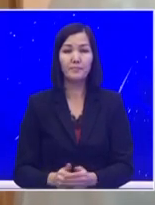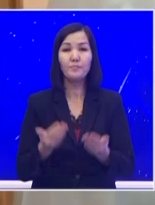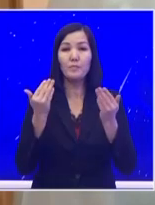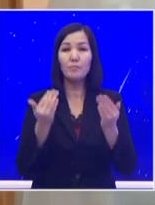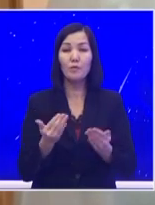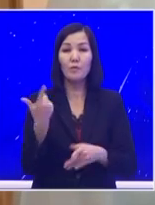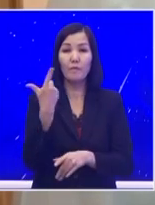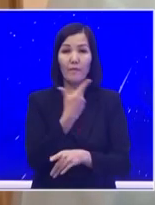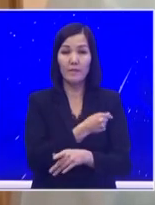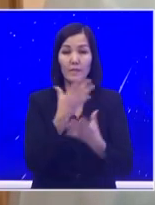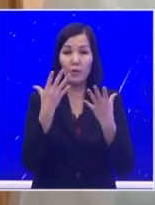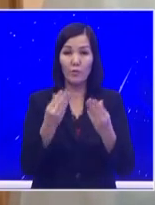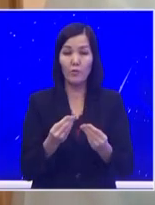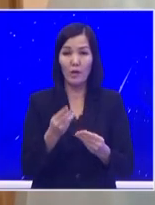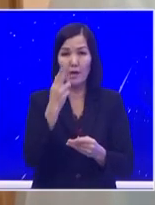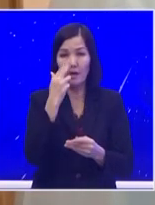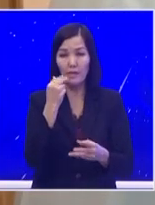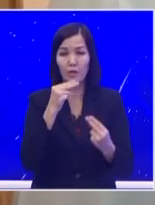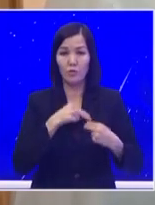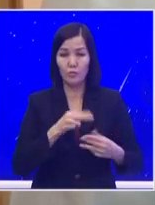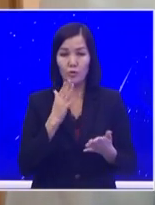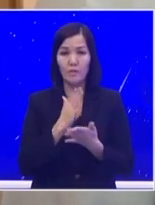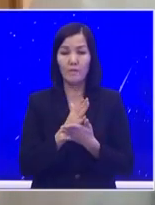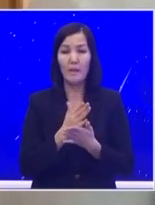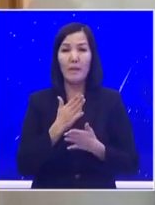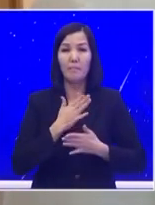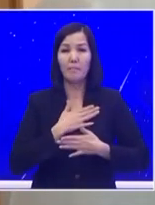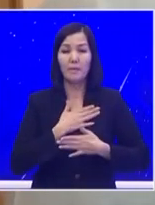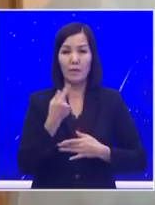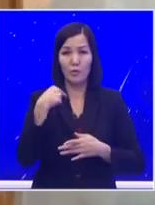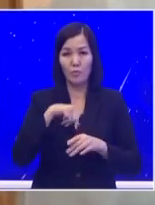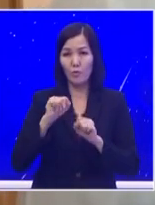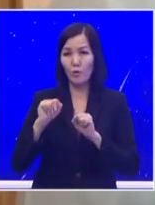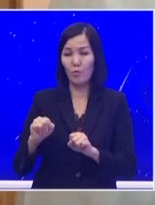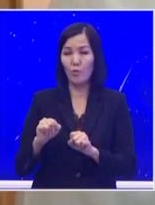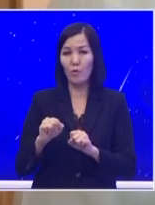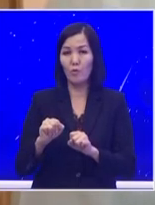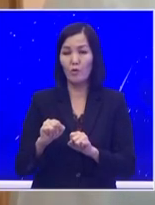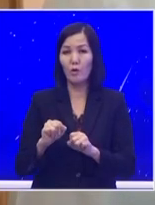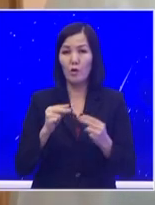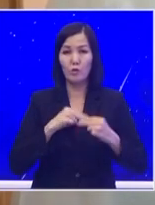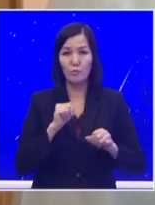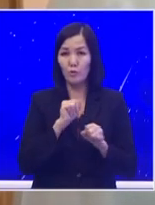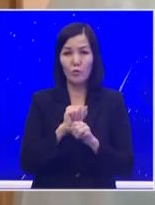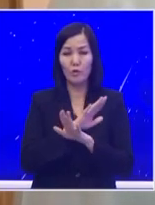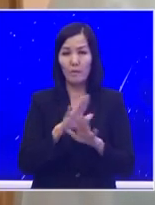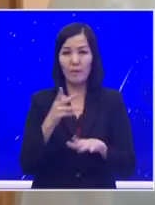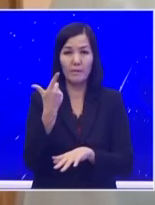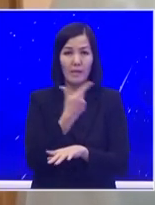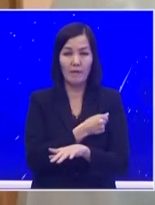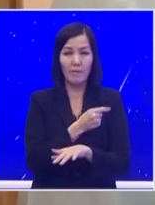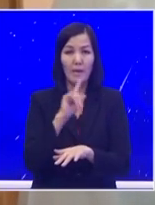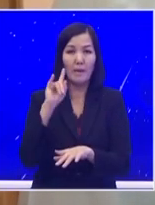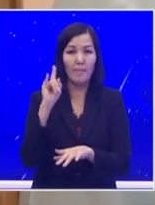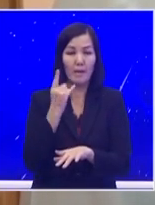Бүгін вакцинация күні, әдеттегідей жұмыс жасап жатырмыз. Біз иммундау жұмысын тоқтатпаймыз. Себебі біздің екпе егуіміз